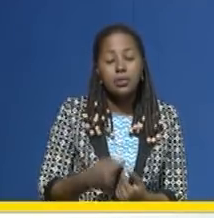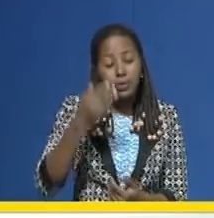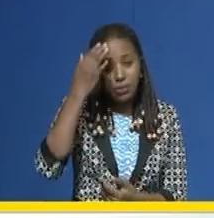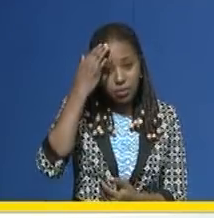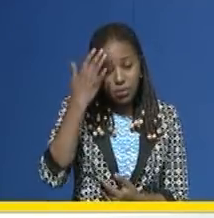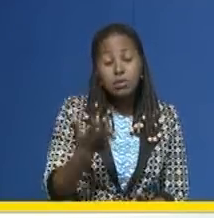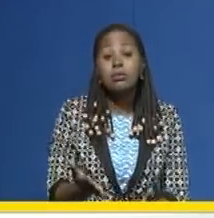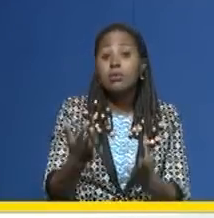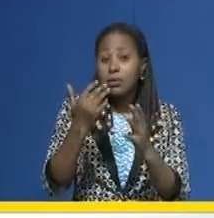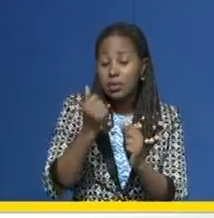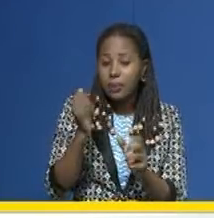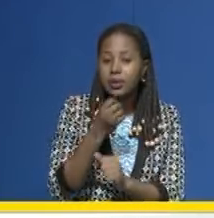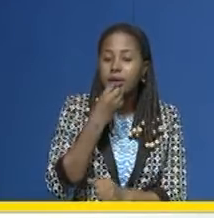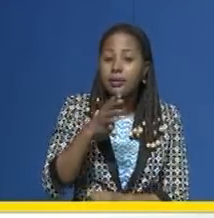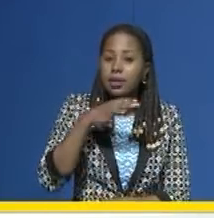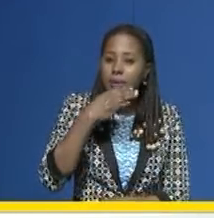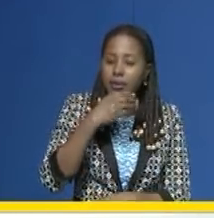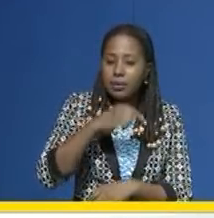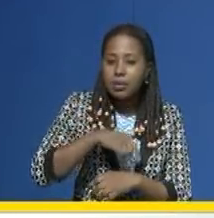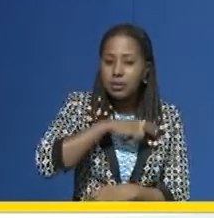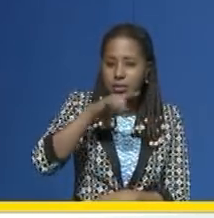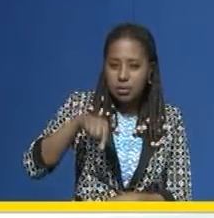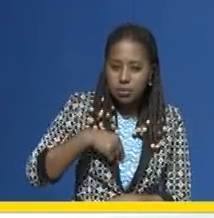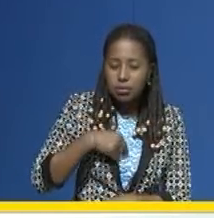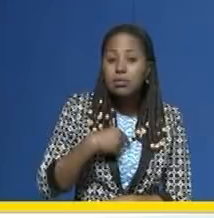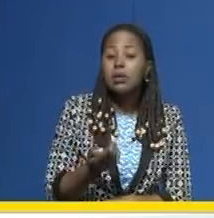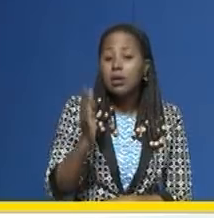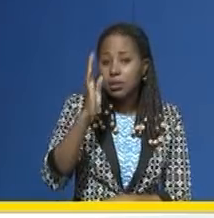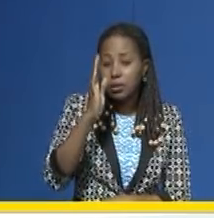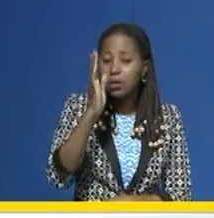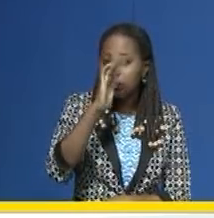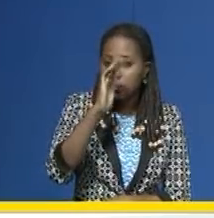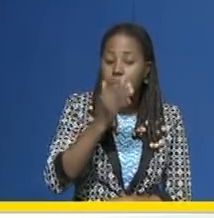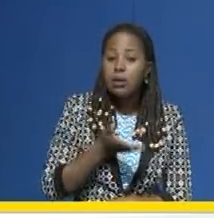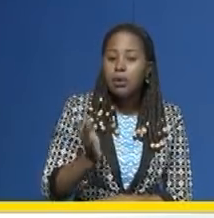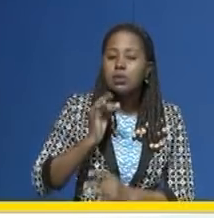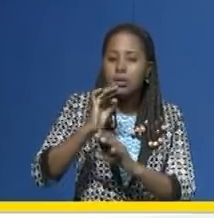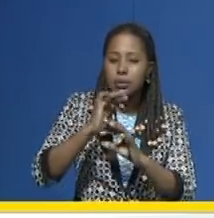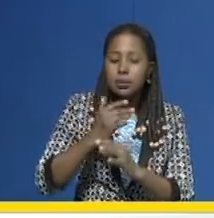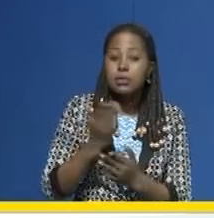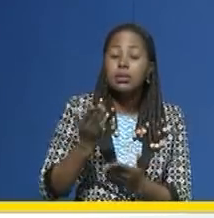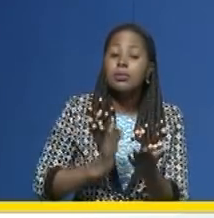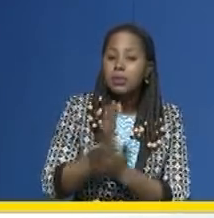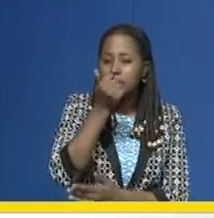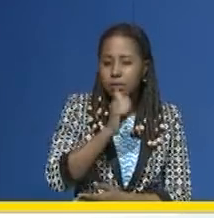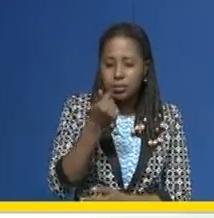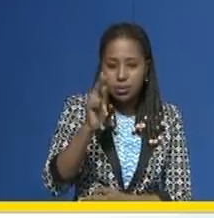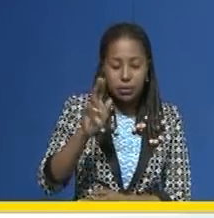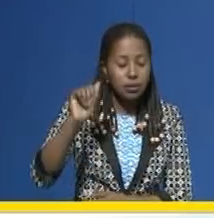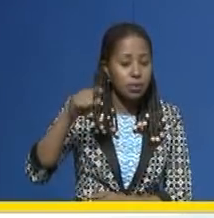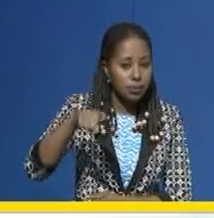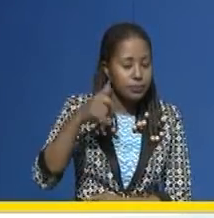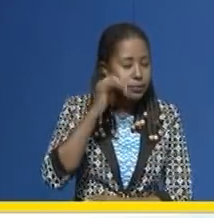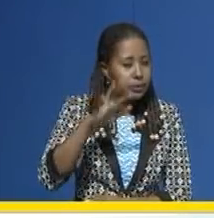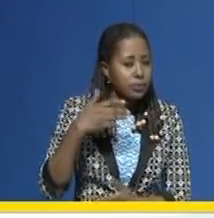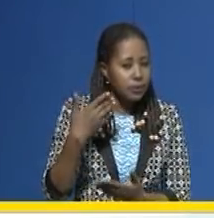Nikufahamisha tu kwamba pia unaweza kupata taarifa za habari na vipindi vyetu vya Adhuhuri Live, Alasiri Lounge, Morning Trumpet na vinginevyo kupitia Azam TV App